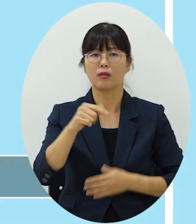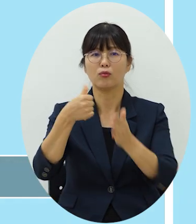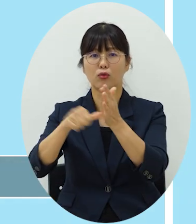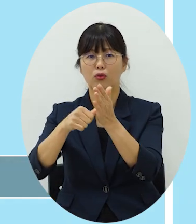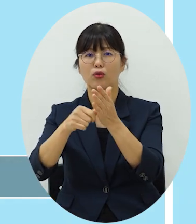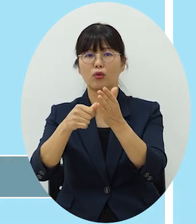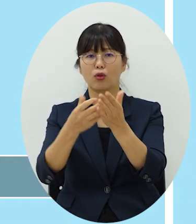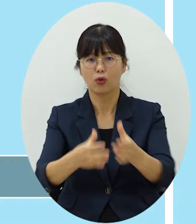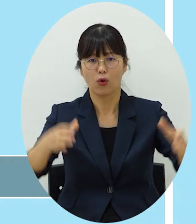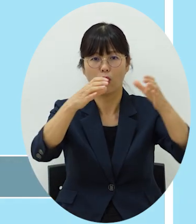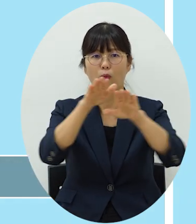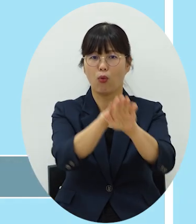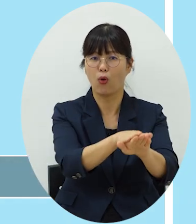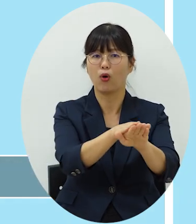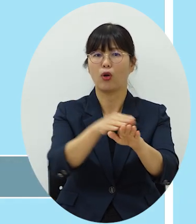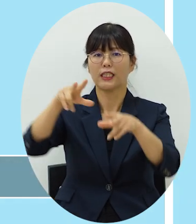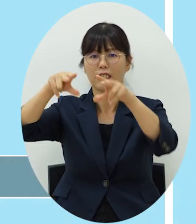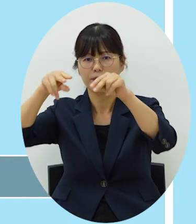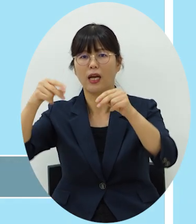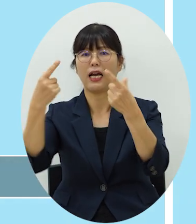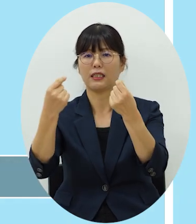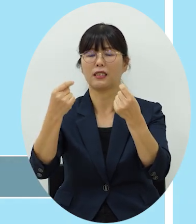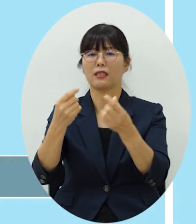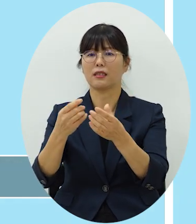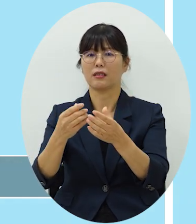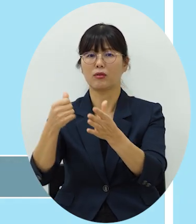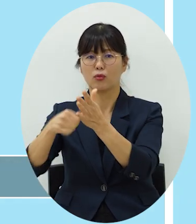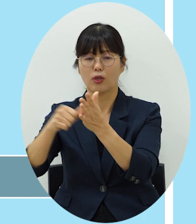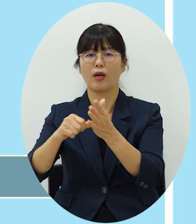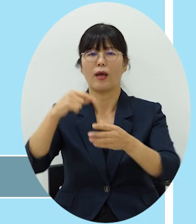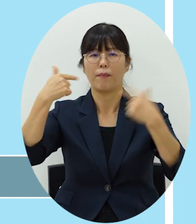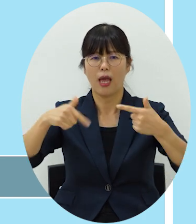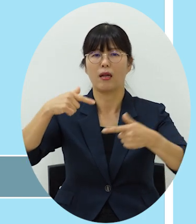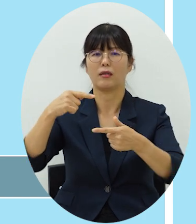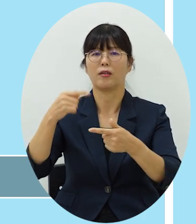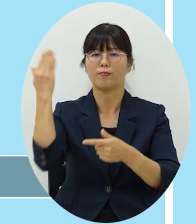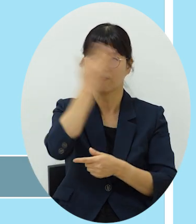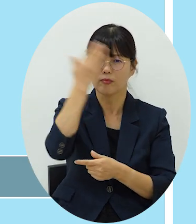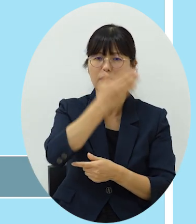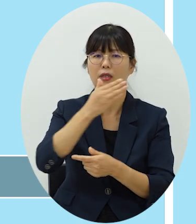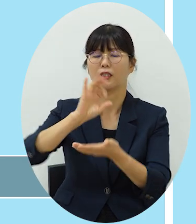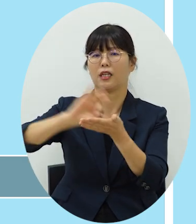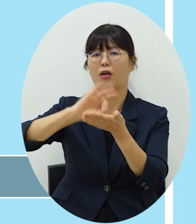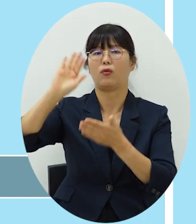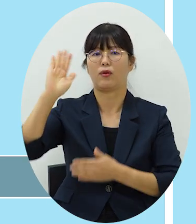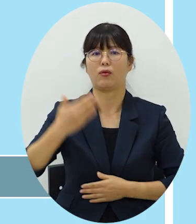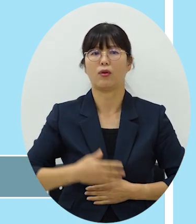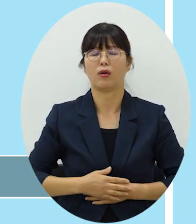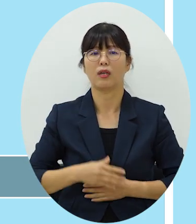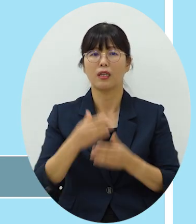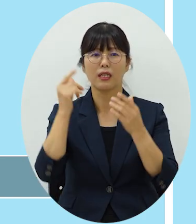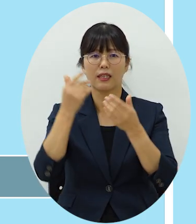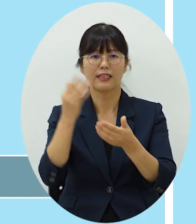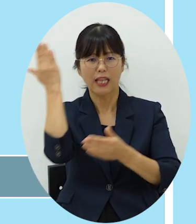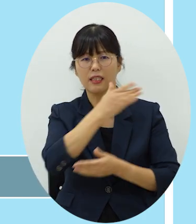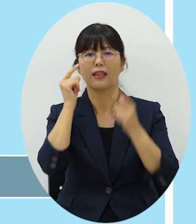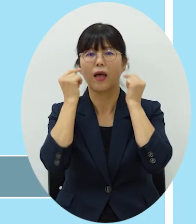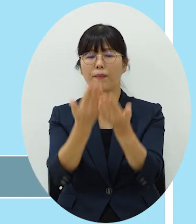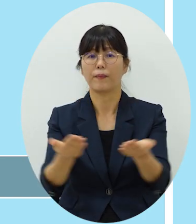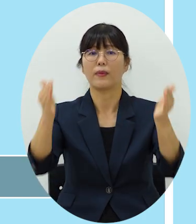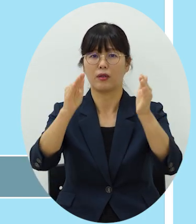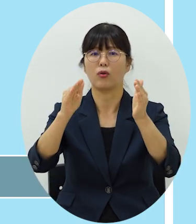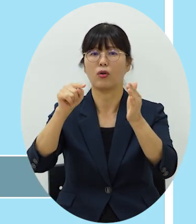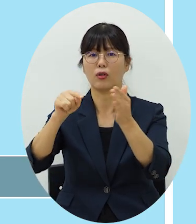물품 보관통, 집게 등과 같은 소독 세트 또한 매일 소독하여 당일 사용하도록 합니다. 깨끗한 냄비에